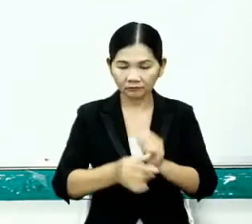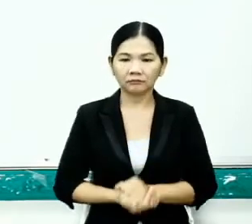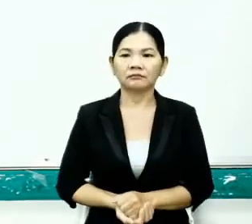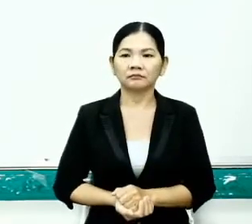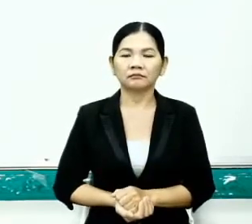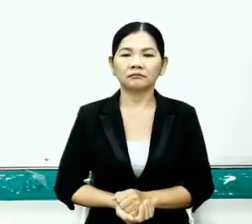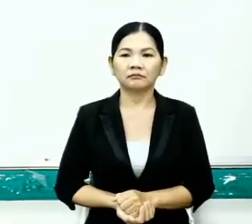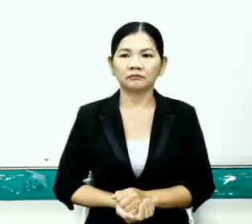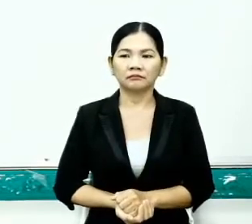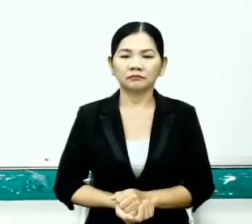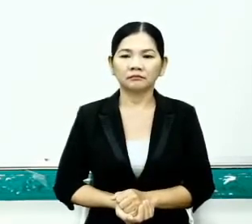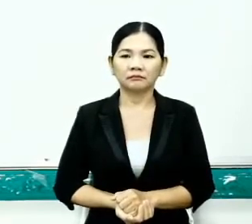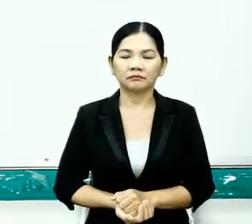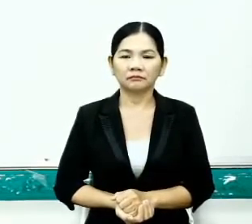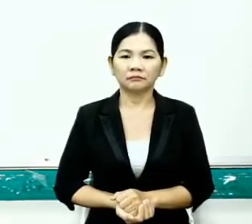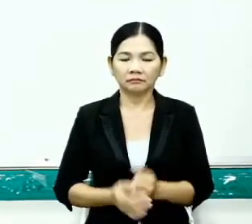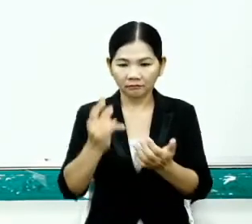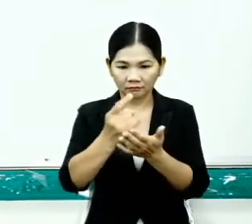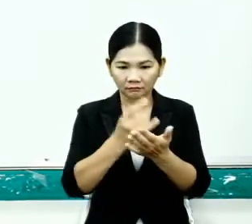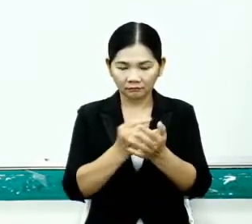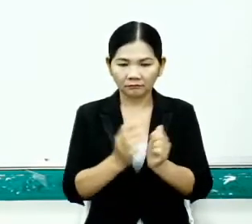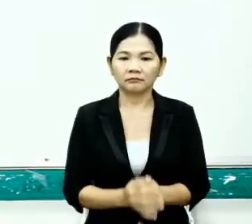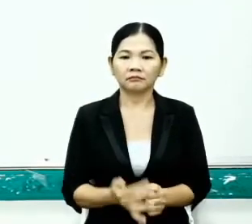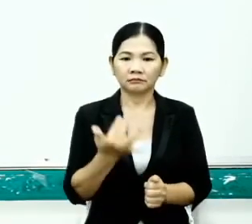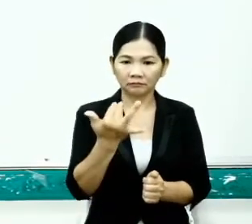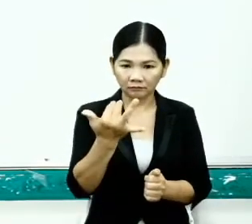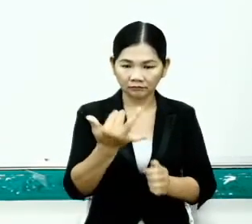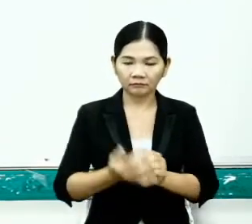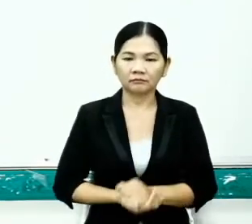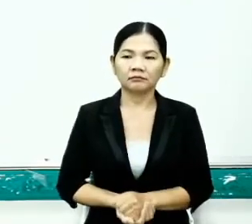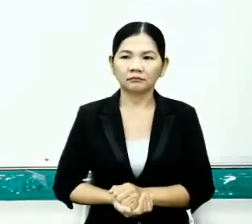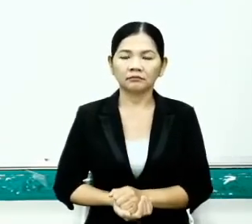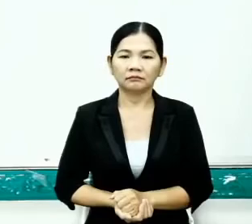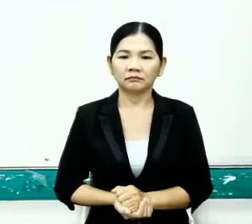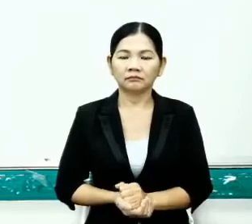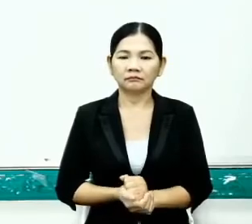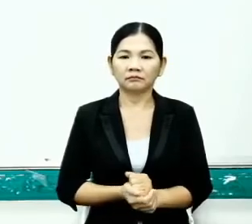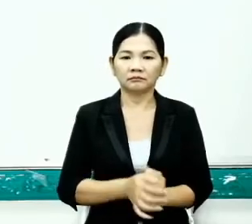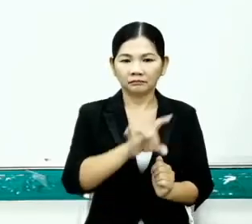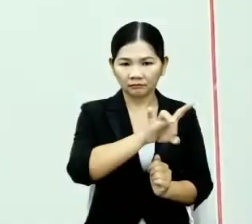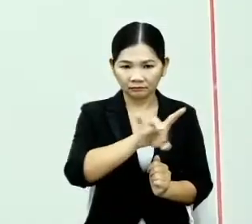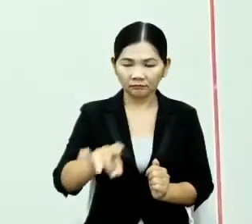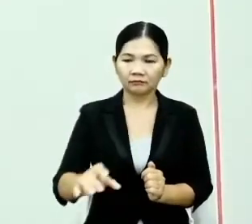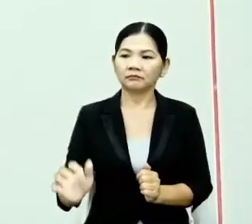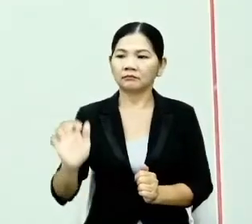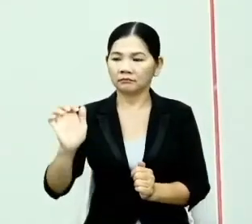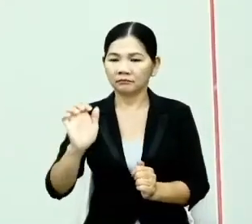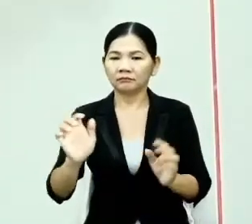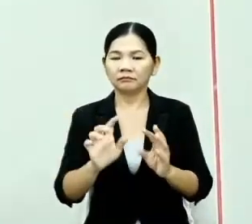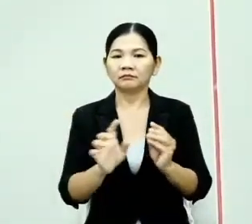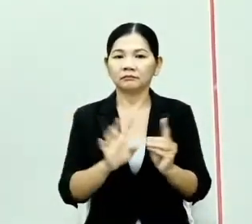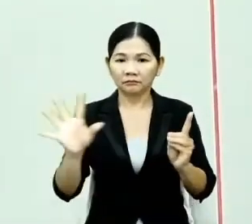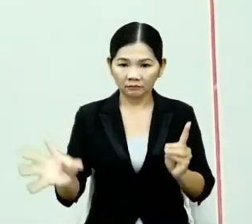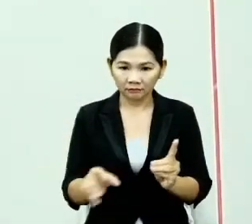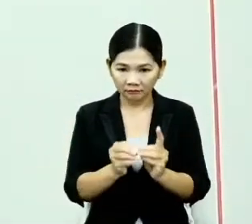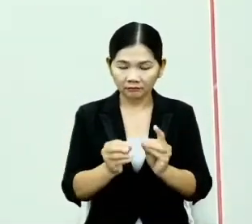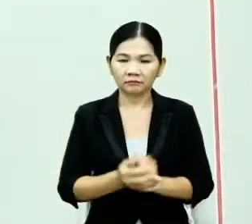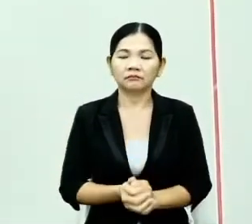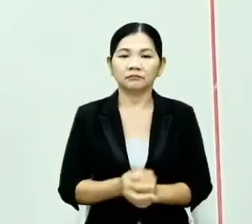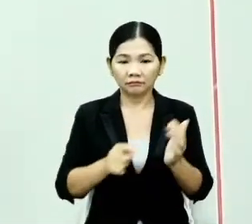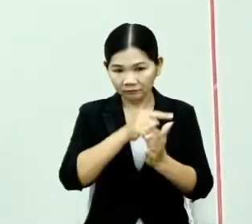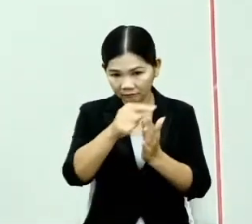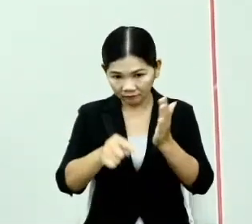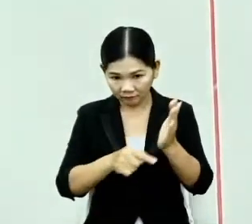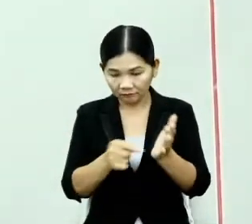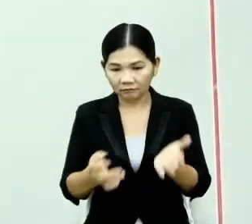ប់ចាមេរៀនទី7ព្យញ្ជនៈចផ្សំស្រៈអរគុណកូនកូ